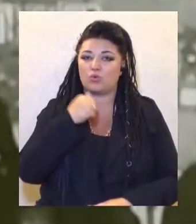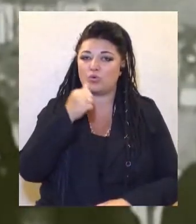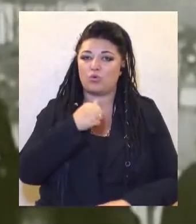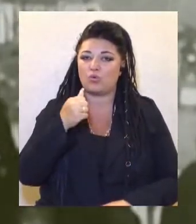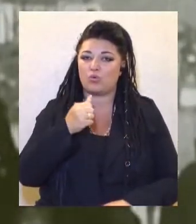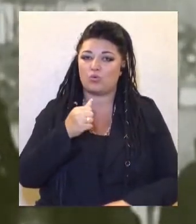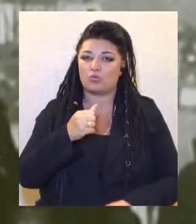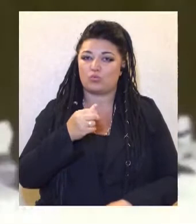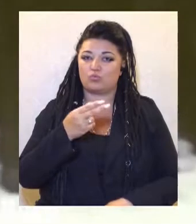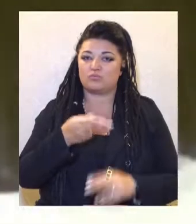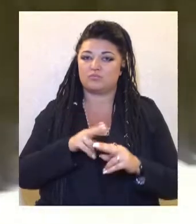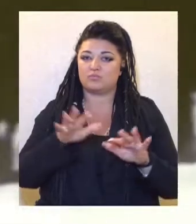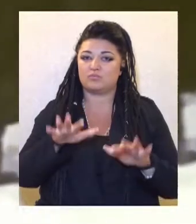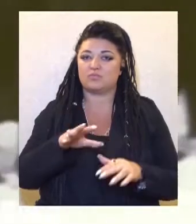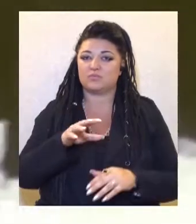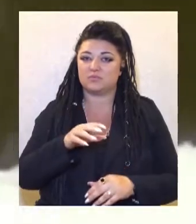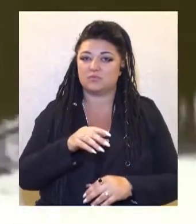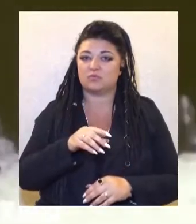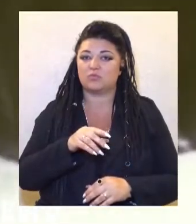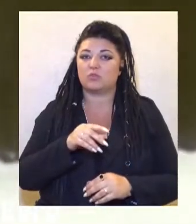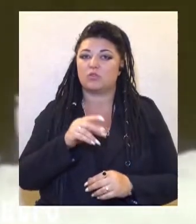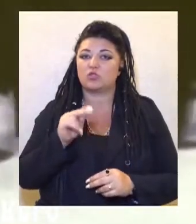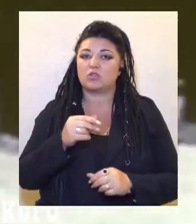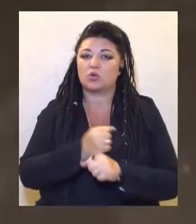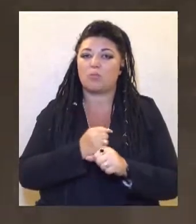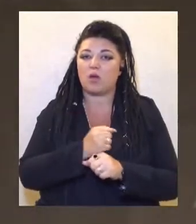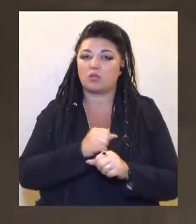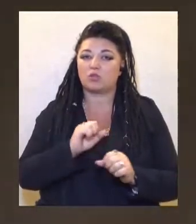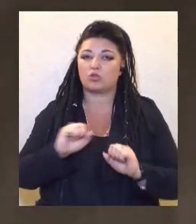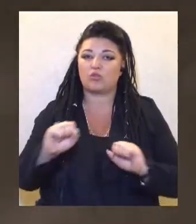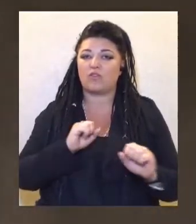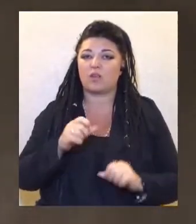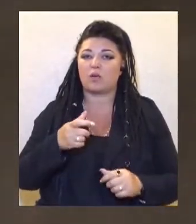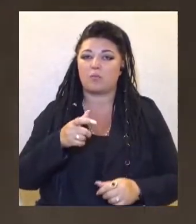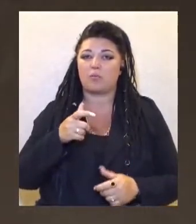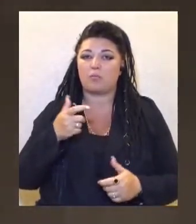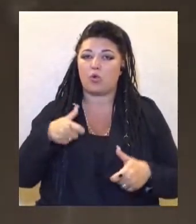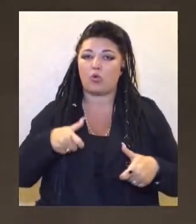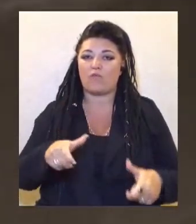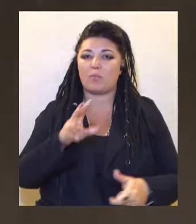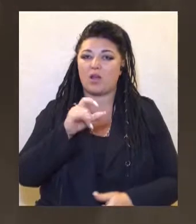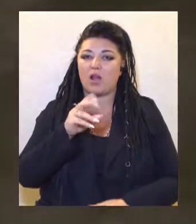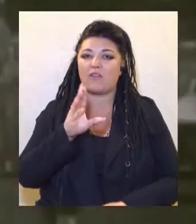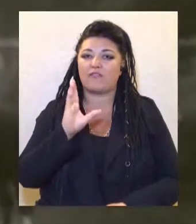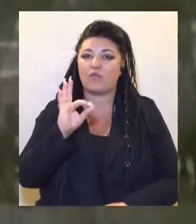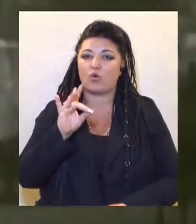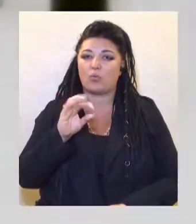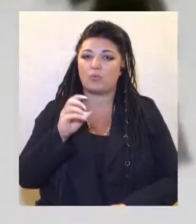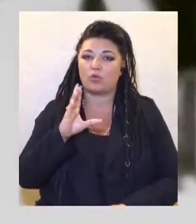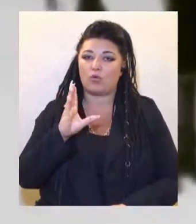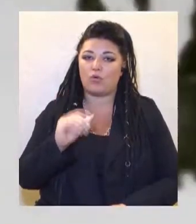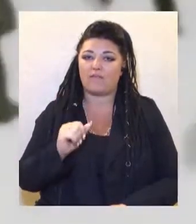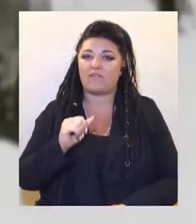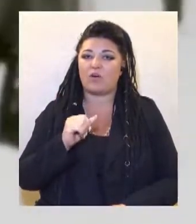час наступу на Київ більшовиків під командуванням полковника Михайла Муравйова. У бою взяли участь 520 українських